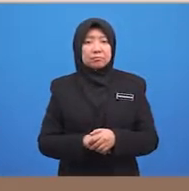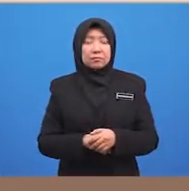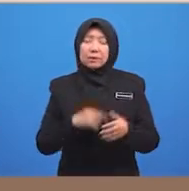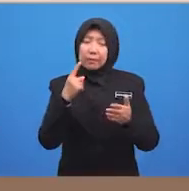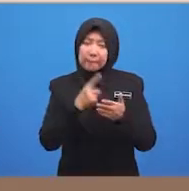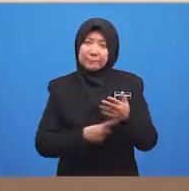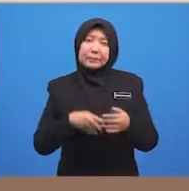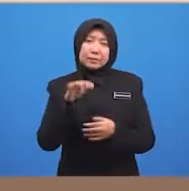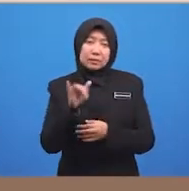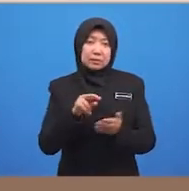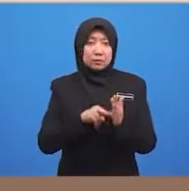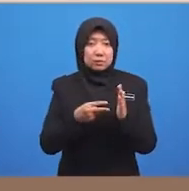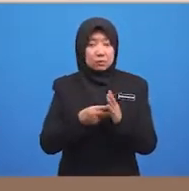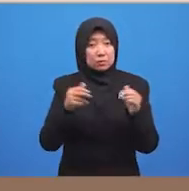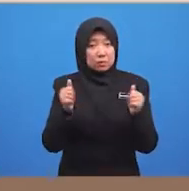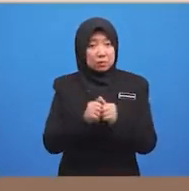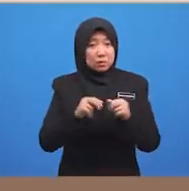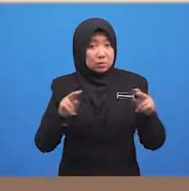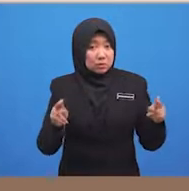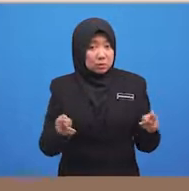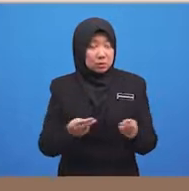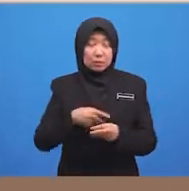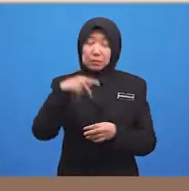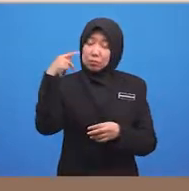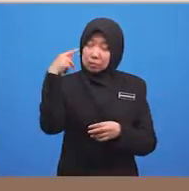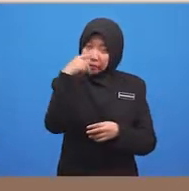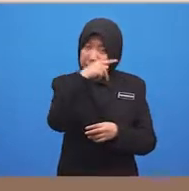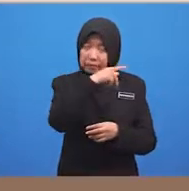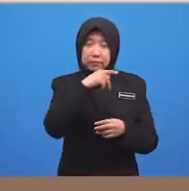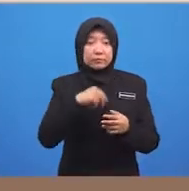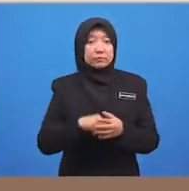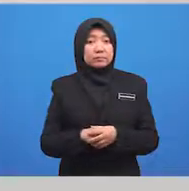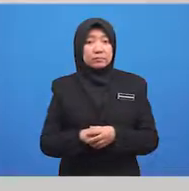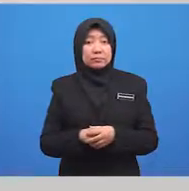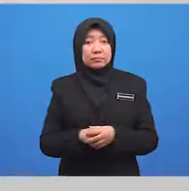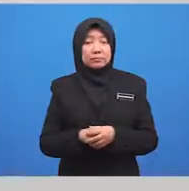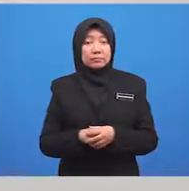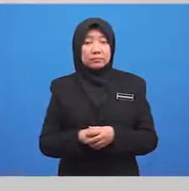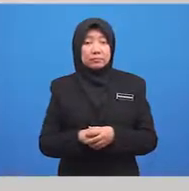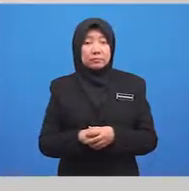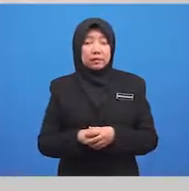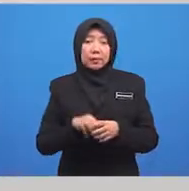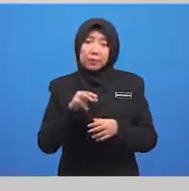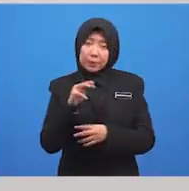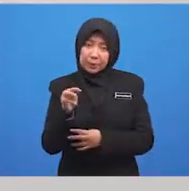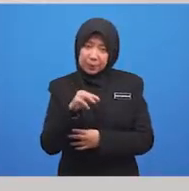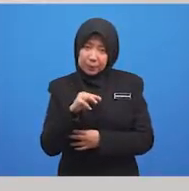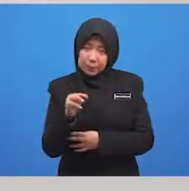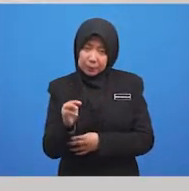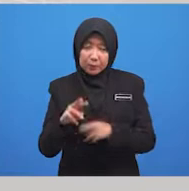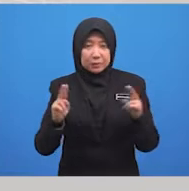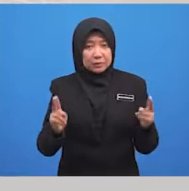Apa yang dimaksudkan dengan usaha pemeliharaan dan pemuliharaan? Murid-murid,